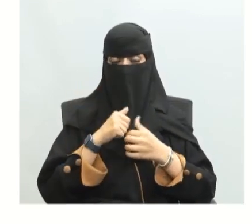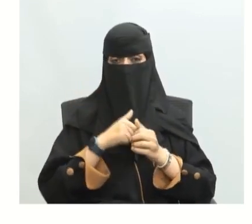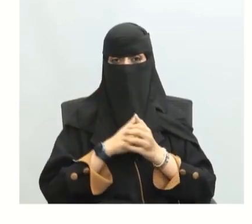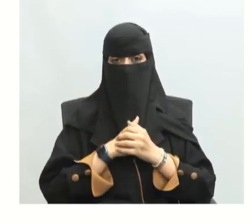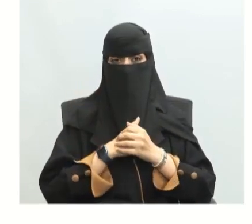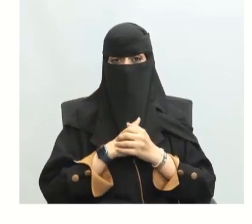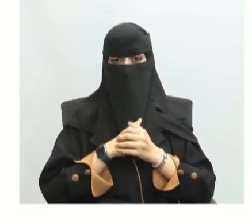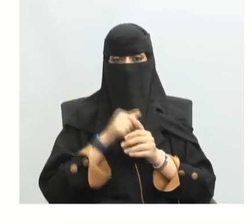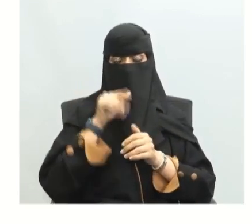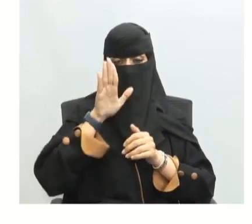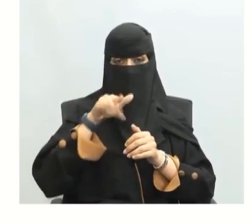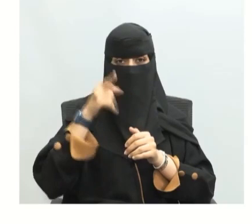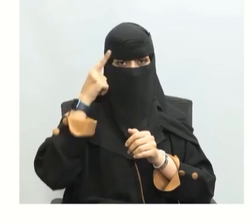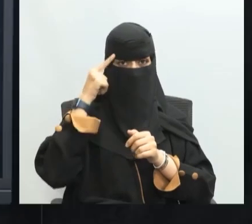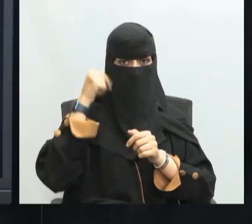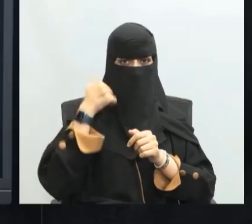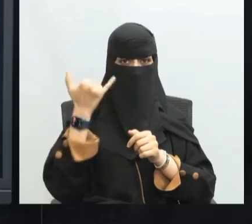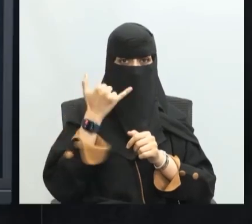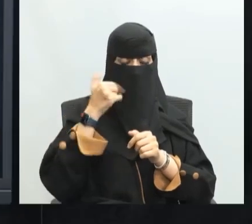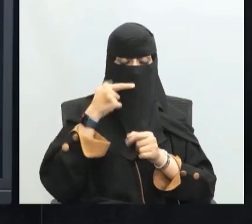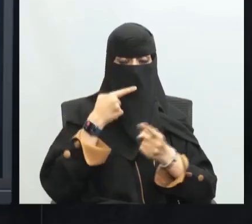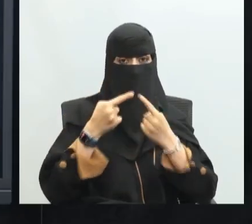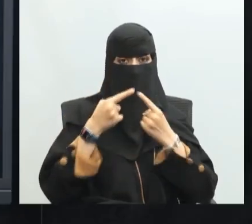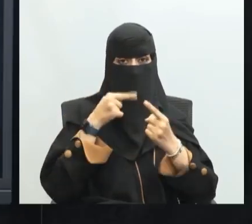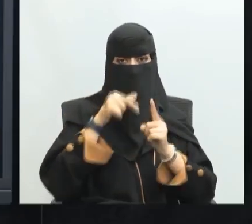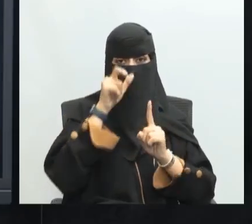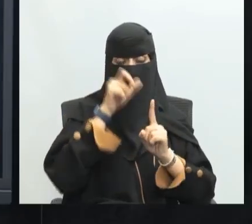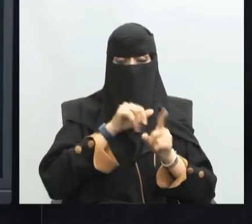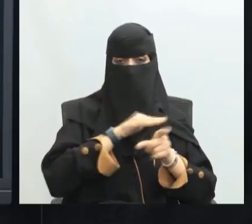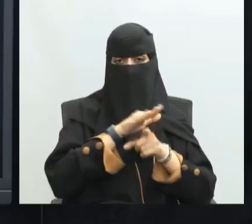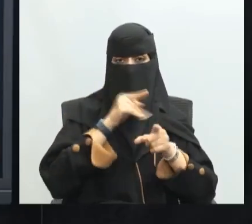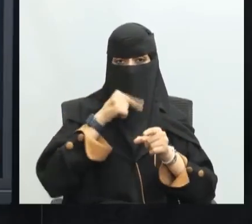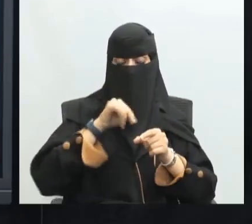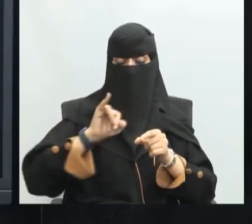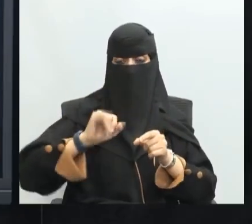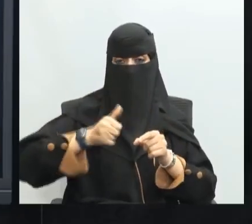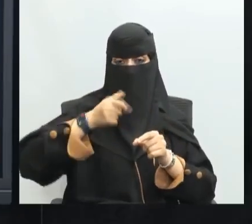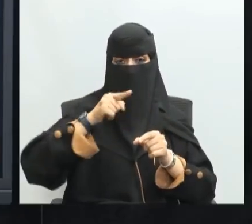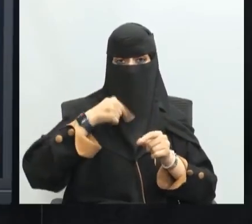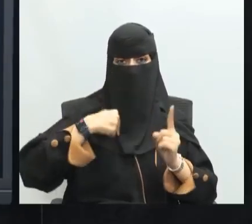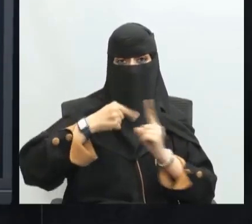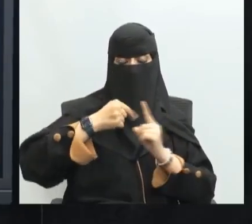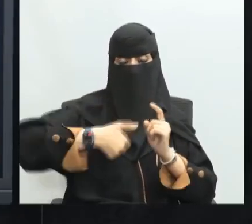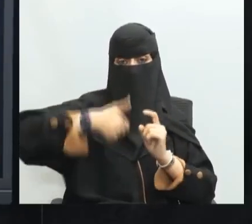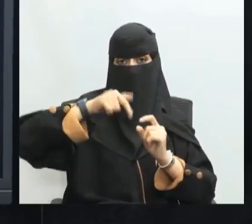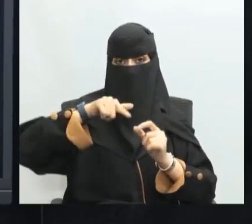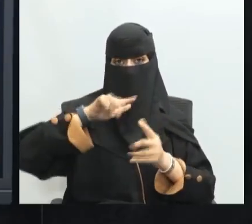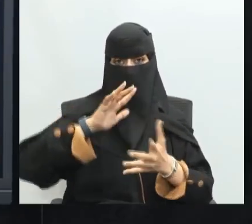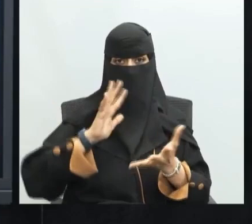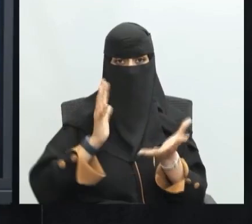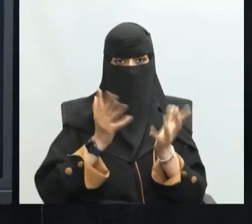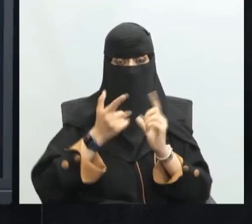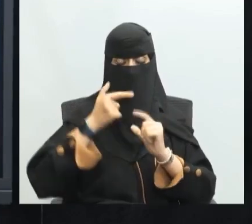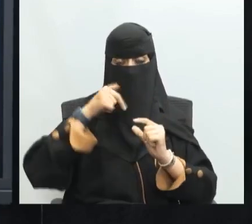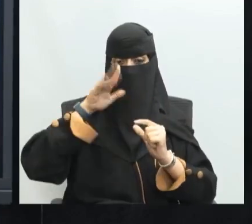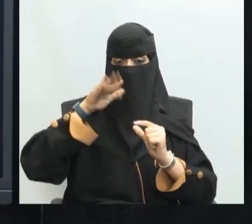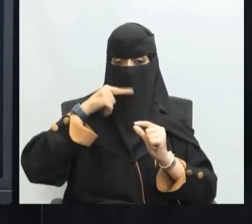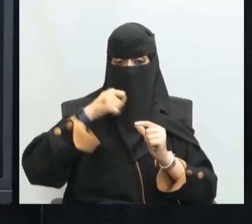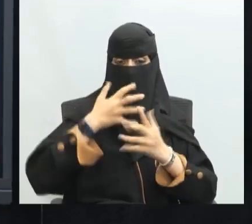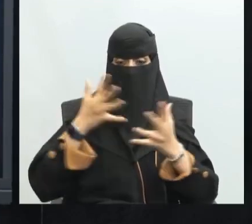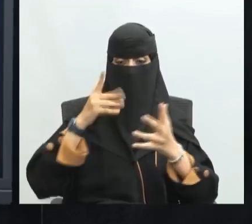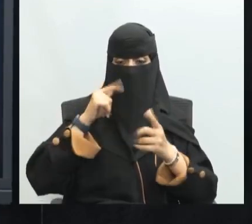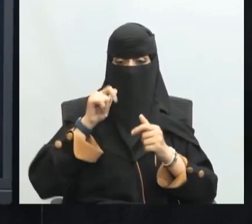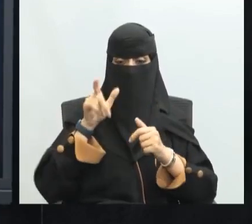عرفنا اهميه الحوار الوطني وما يحقق من اهداف كثيره واهداف عامه لتحقيق الوحده